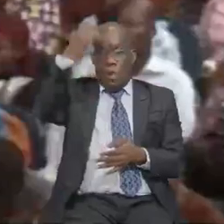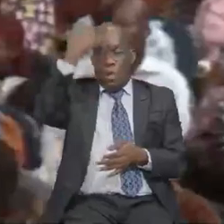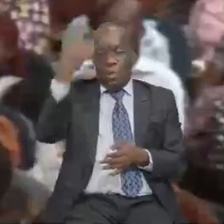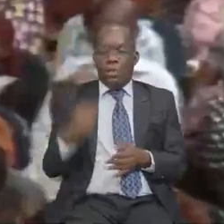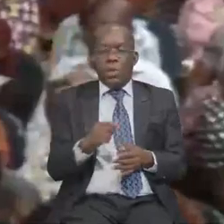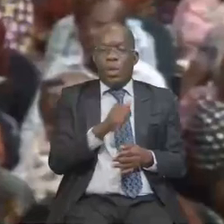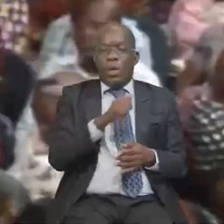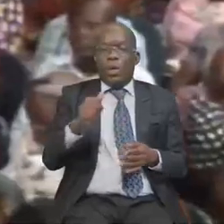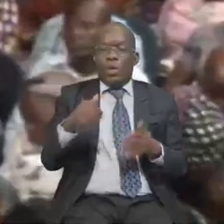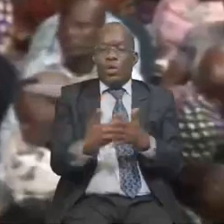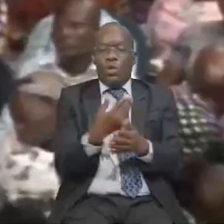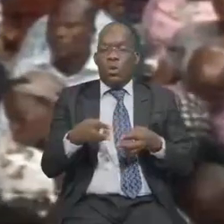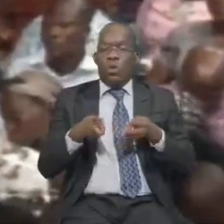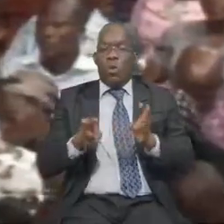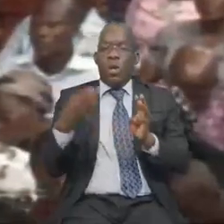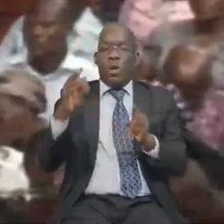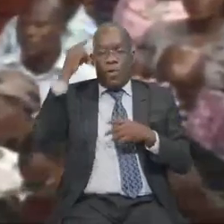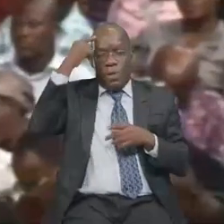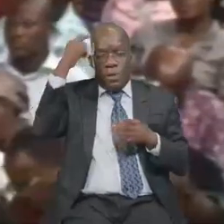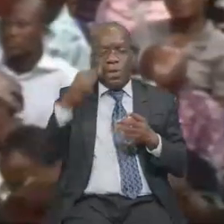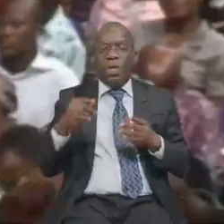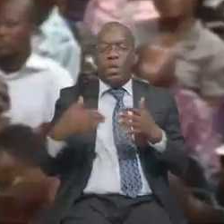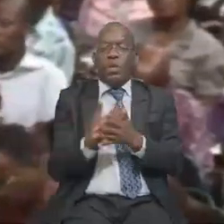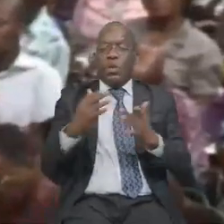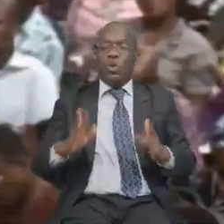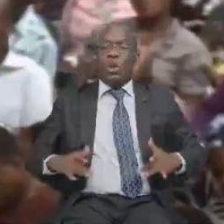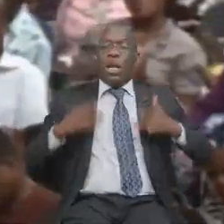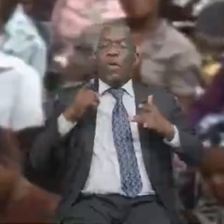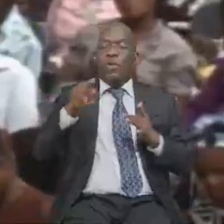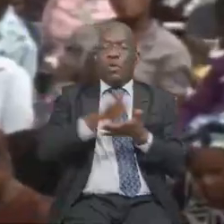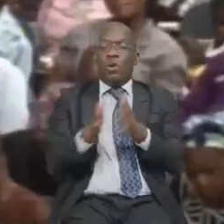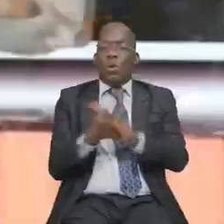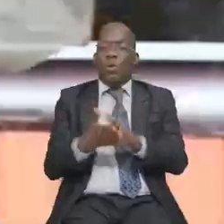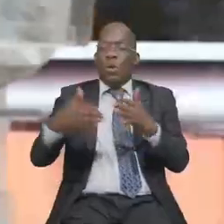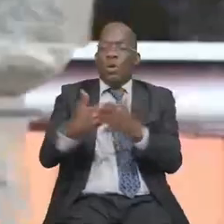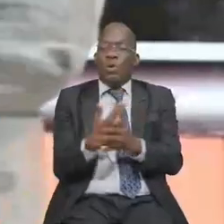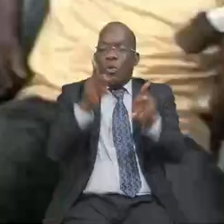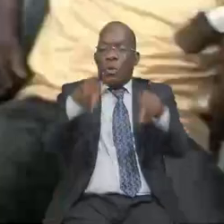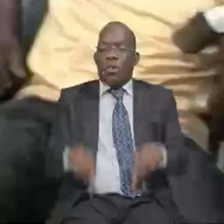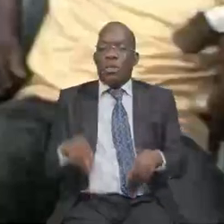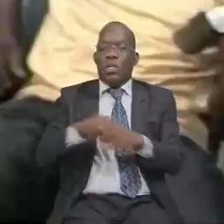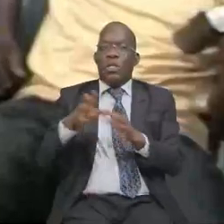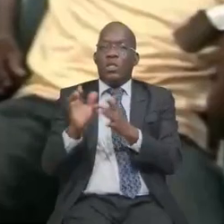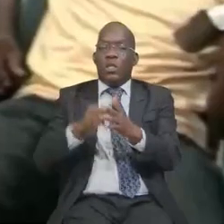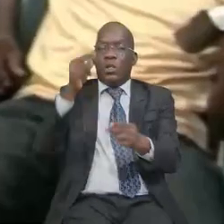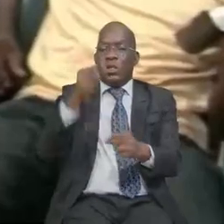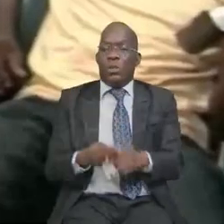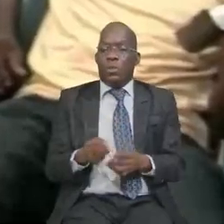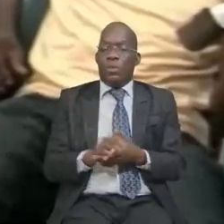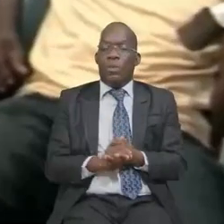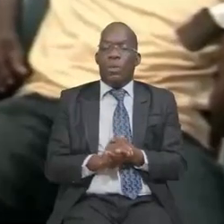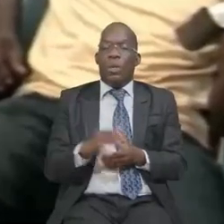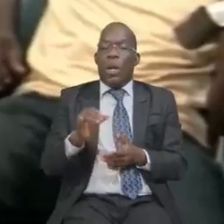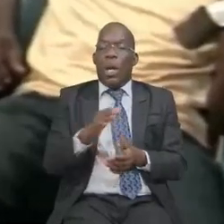une nouvelle manière de penser, une nouvelle vie. Tu deviendras une nouvelle personnalité au nom de Jésus. Et